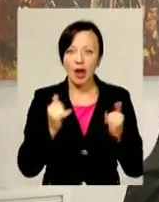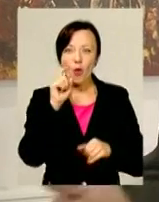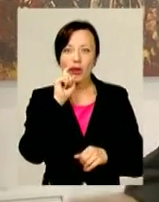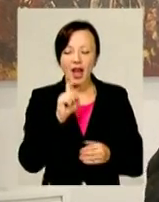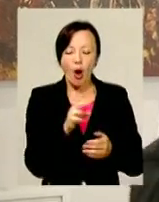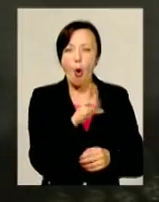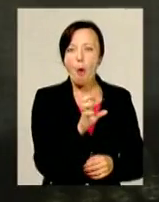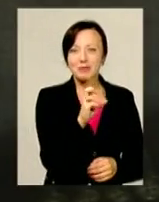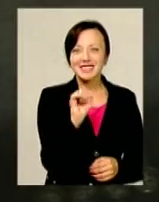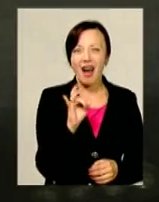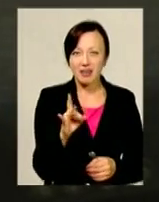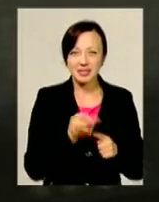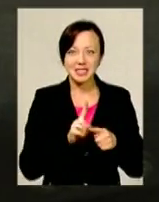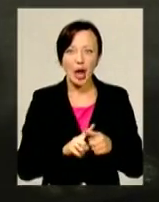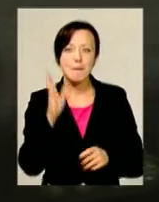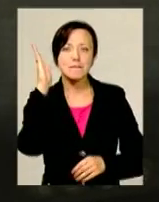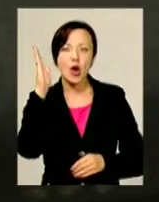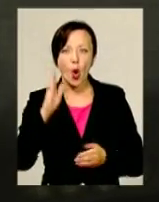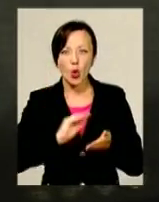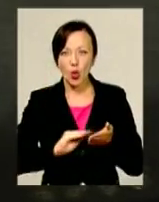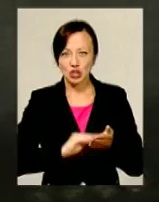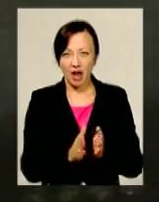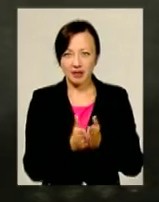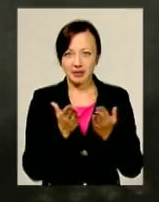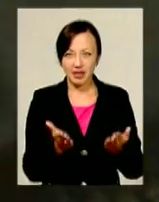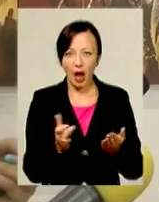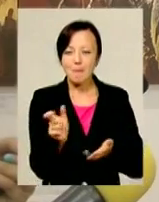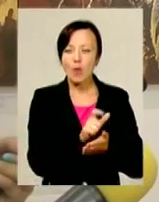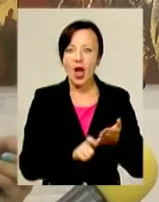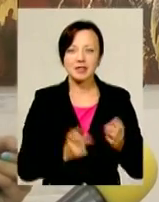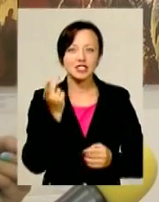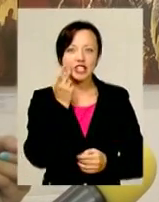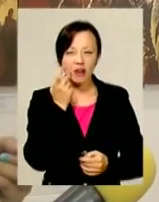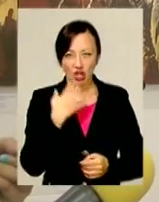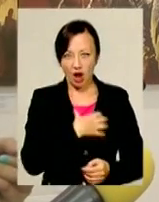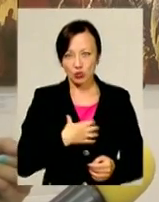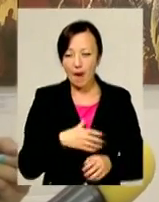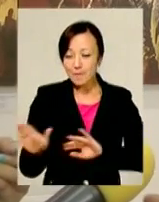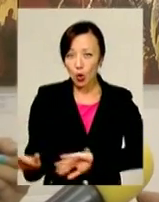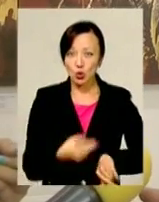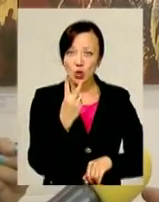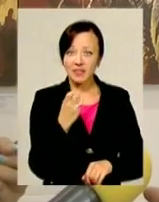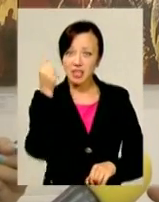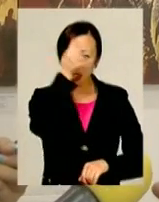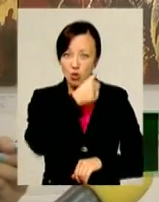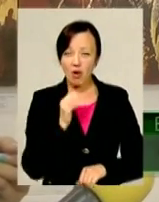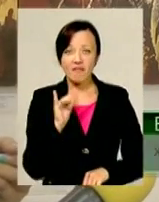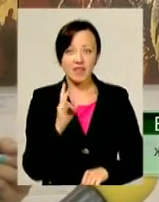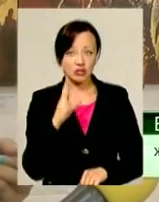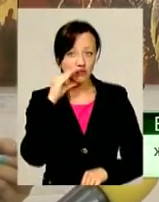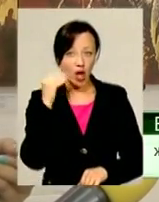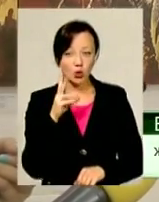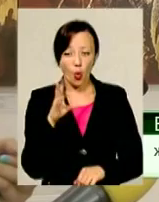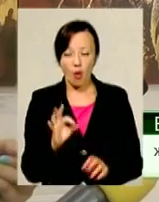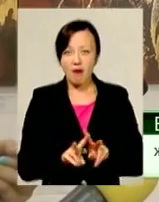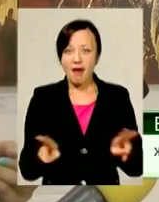Та додає, поезія Тараса Шевченка завжди актуальна. Пройшло 200 років, а він як от сьогодні